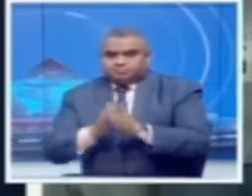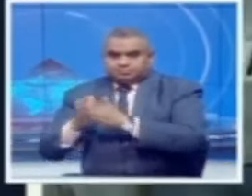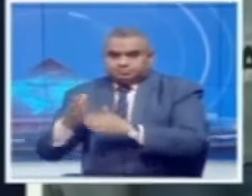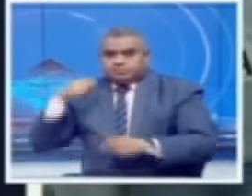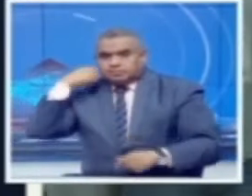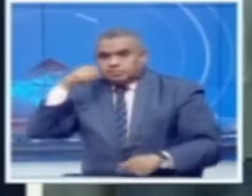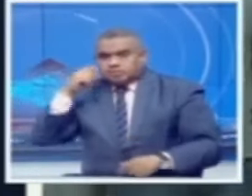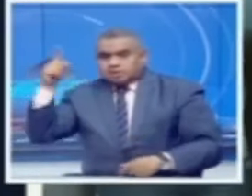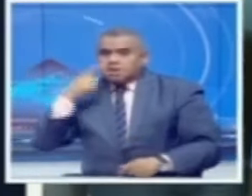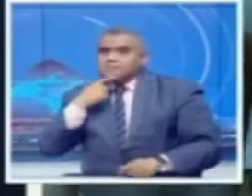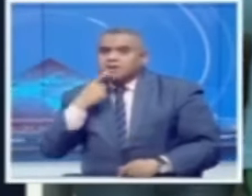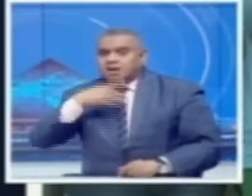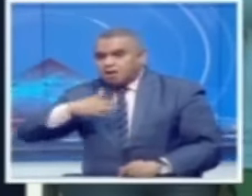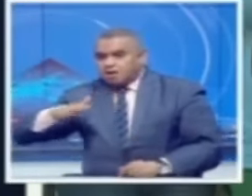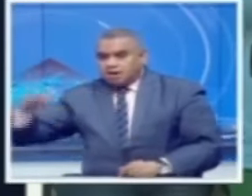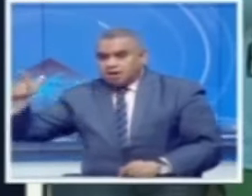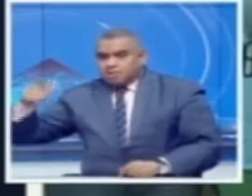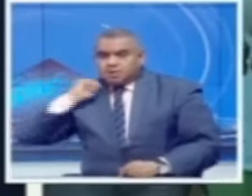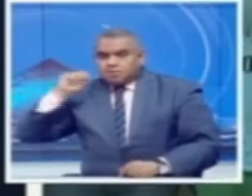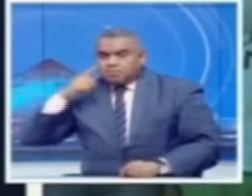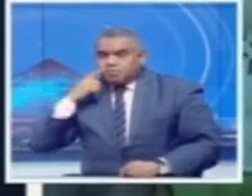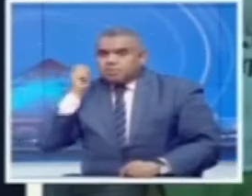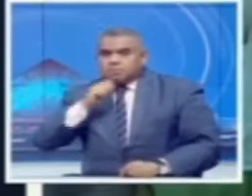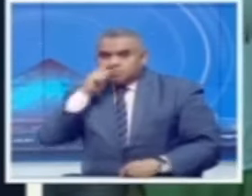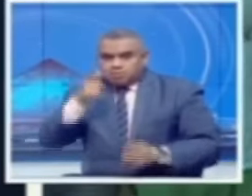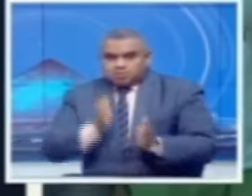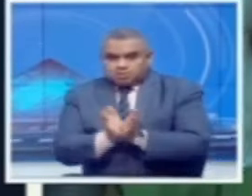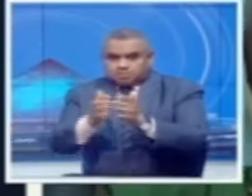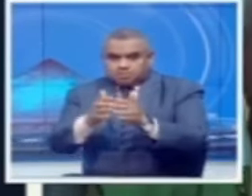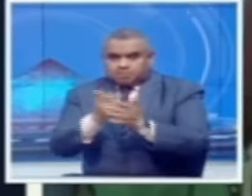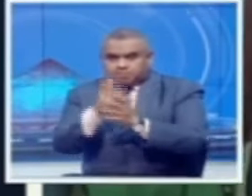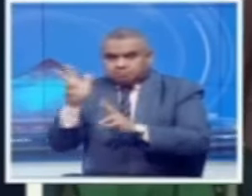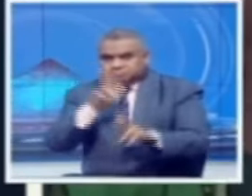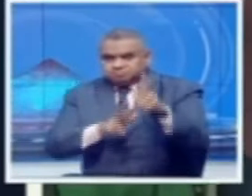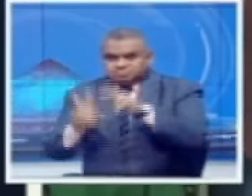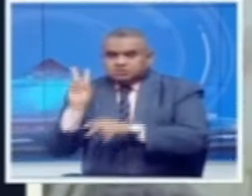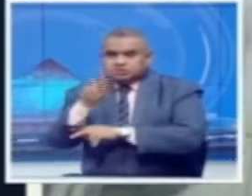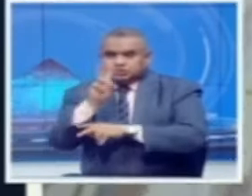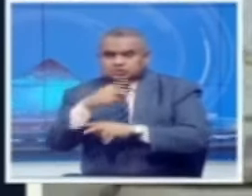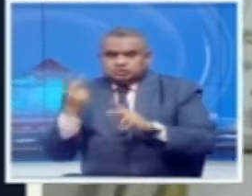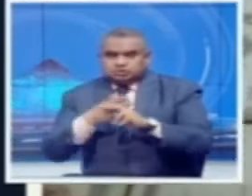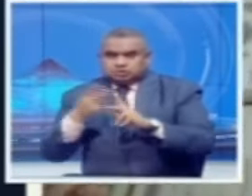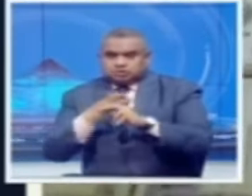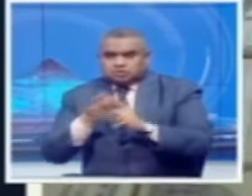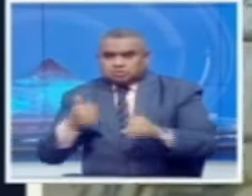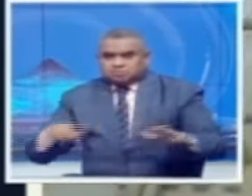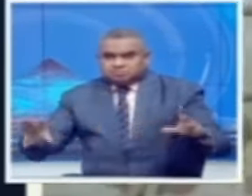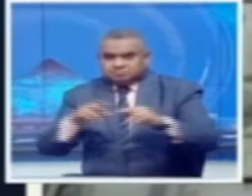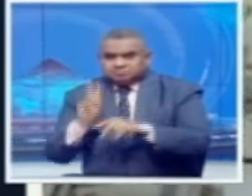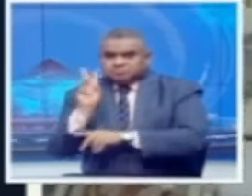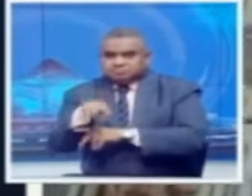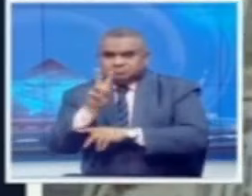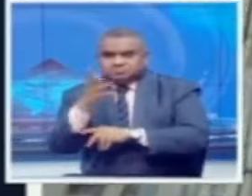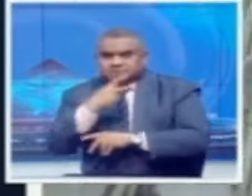مديرية أمن البحر الأحمر تمكنت من ضبط تشكيل عصابي تخصص في النصب والاحتيال على المواطنين، حيث استولى عناصره على